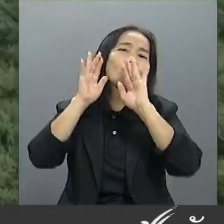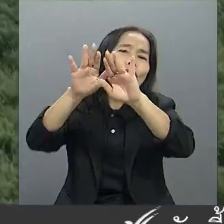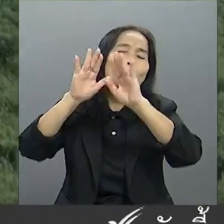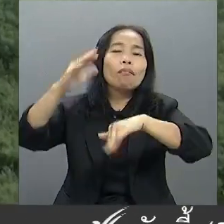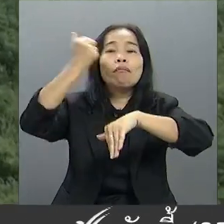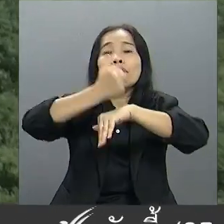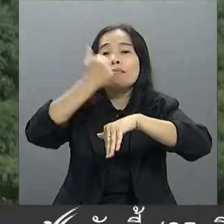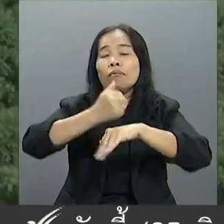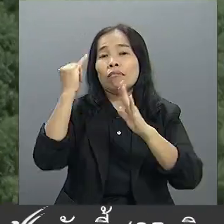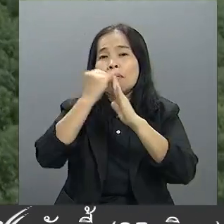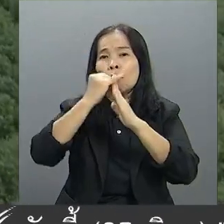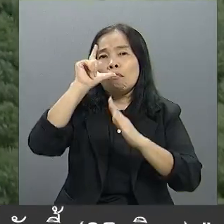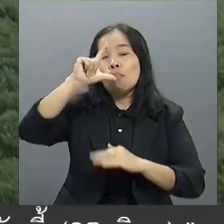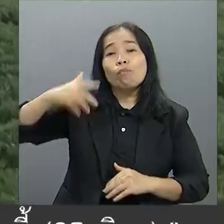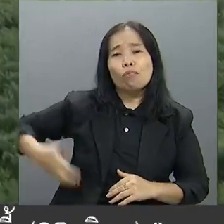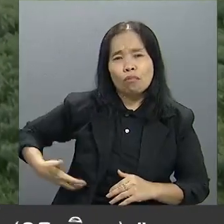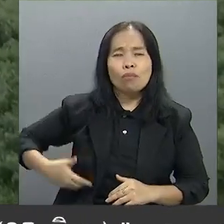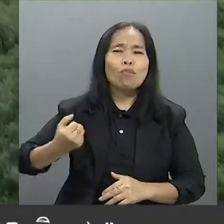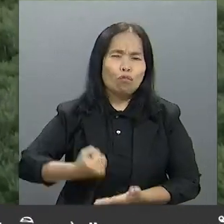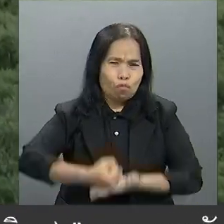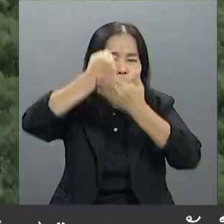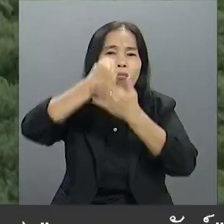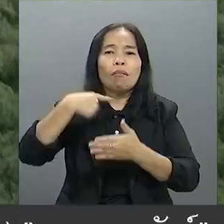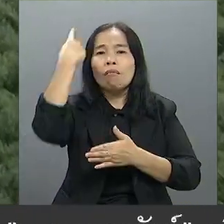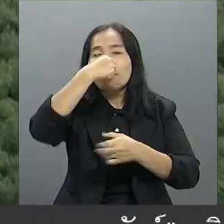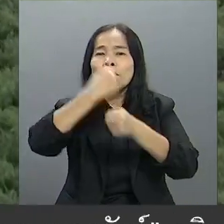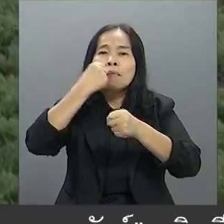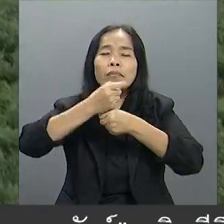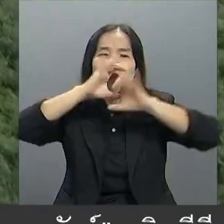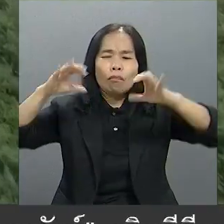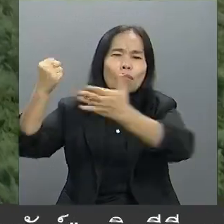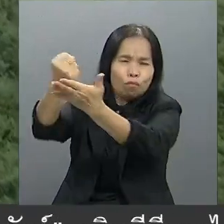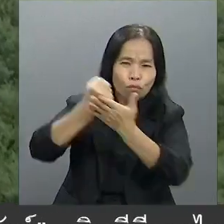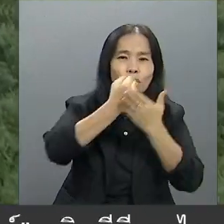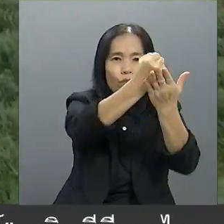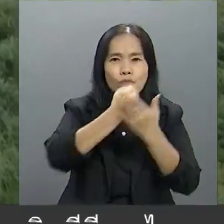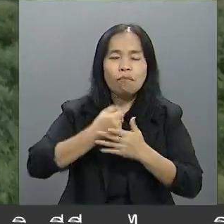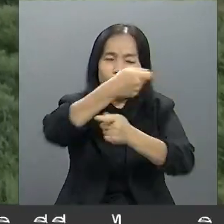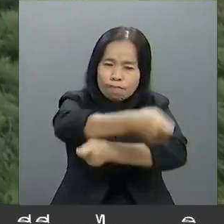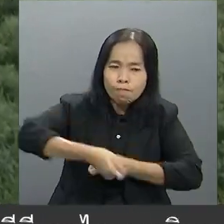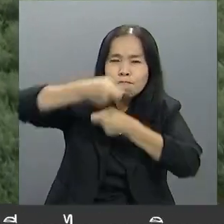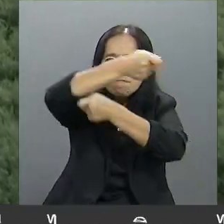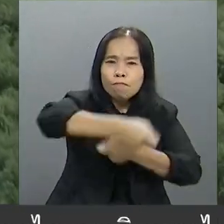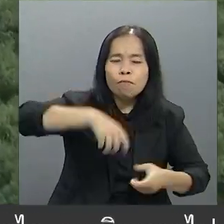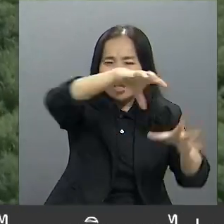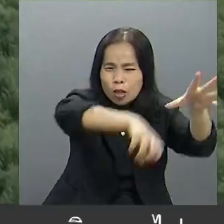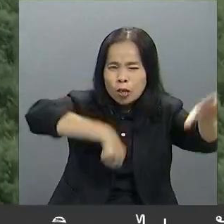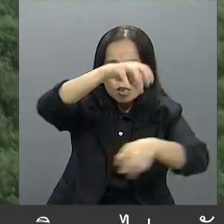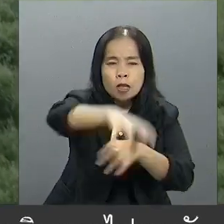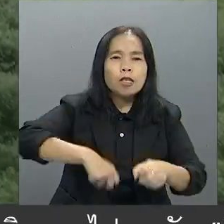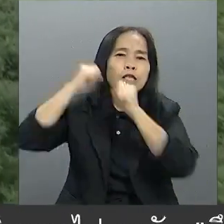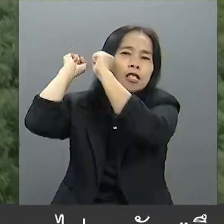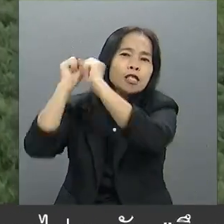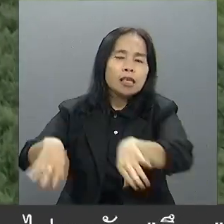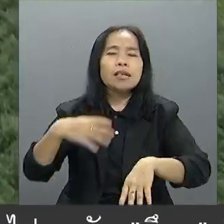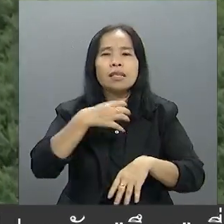ค่ะให้ช่วยส่งหน่วยงานที่รับผิดชอบมาตรวจสอบมาขุดลอกลำคลองที่ตื้นเขินกำจัดผักตบชวาวัช